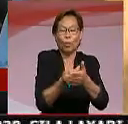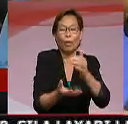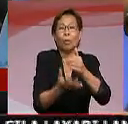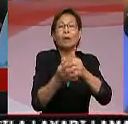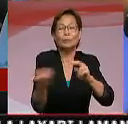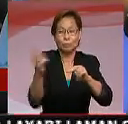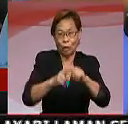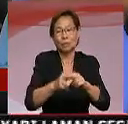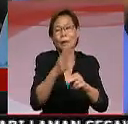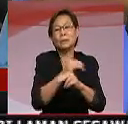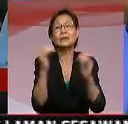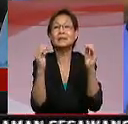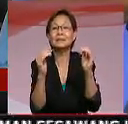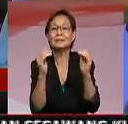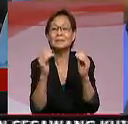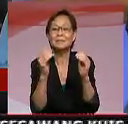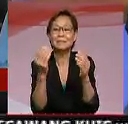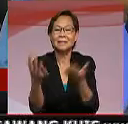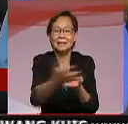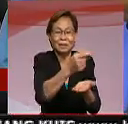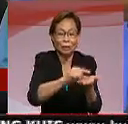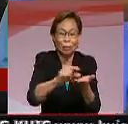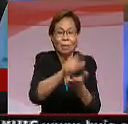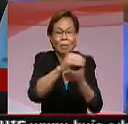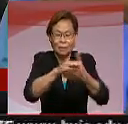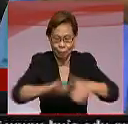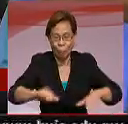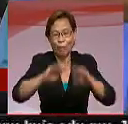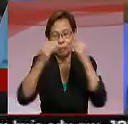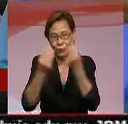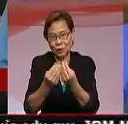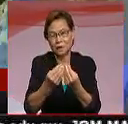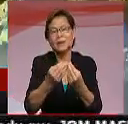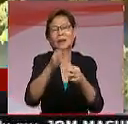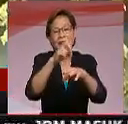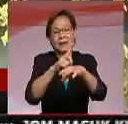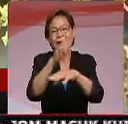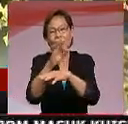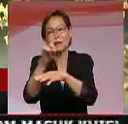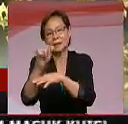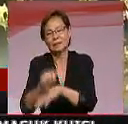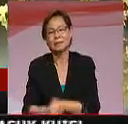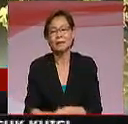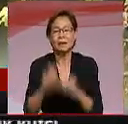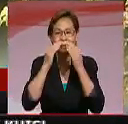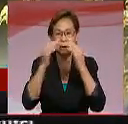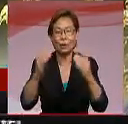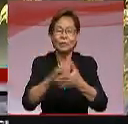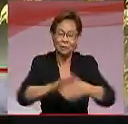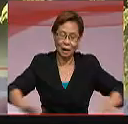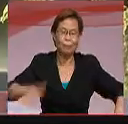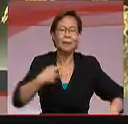mengestabilkan pendapatan dan serta keselamatan masyarakat peneroka di tanah rancangan Felda. Syukurlah untuk keselamatan kami